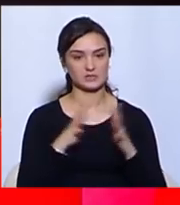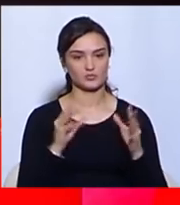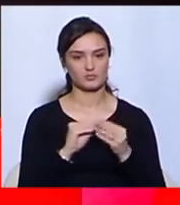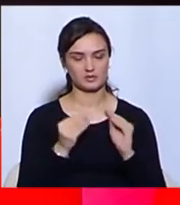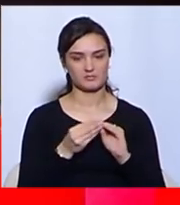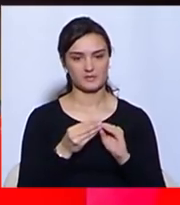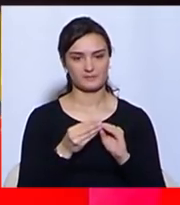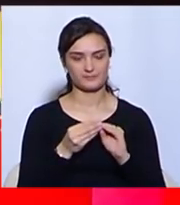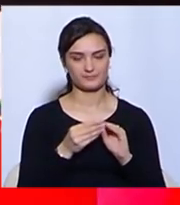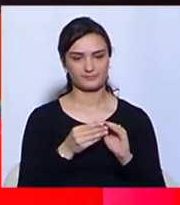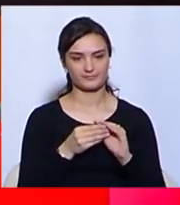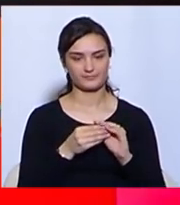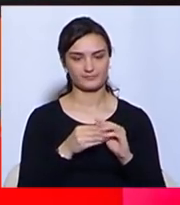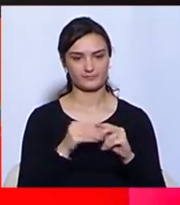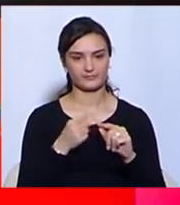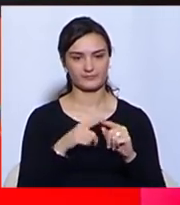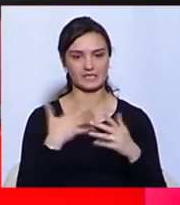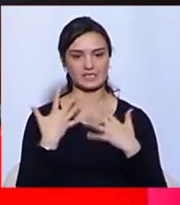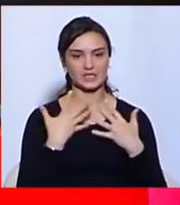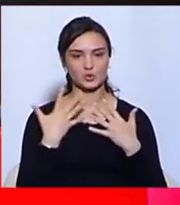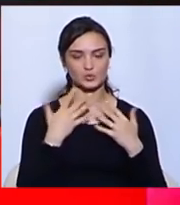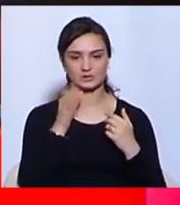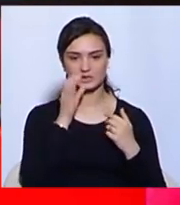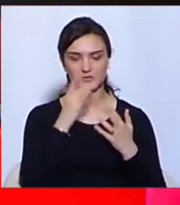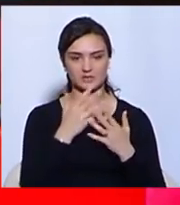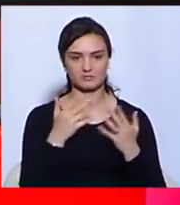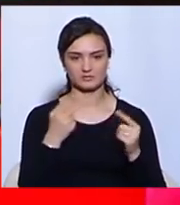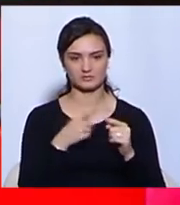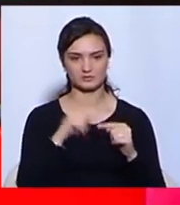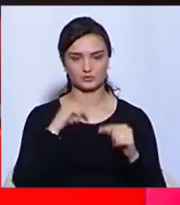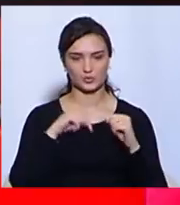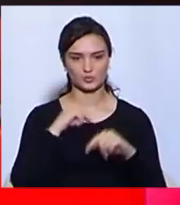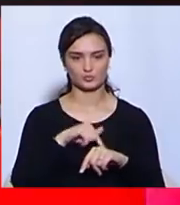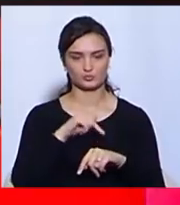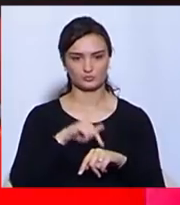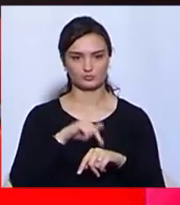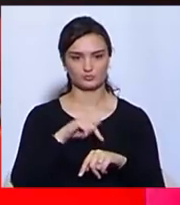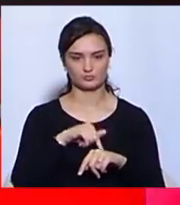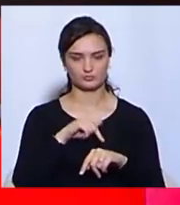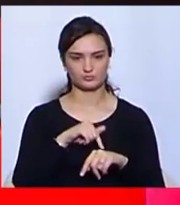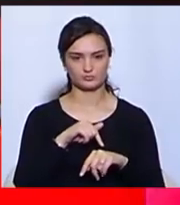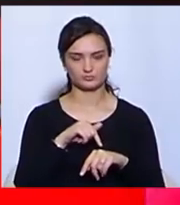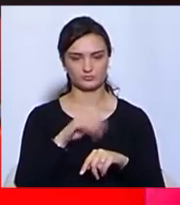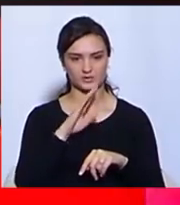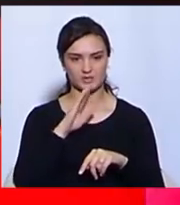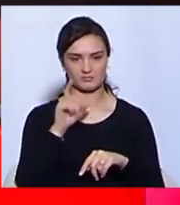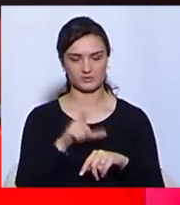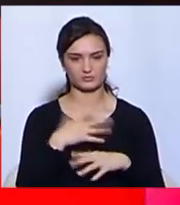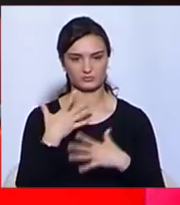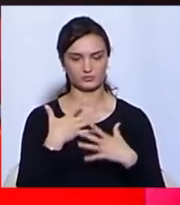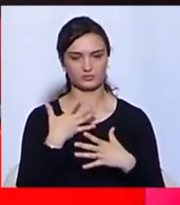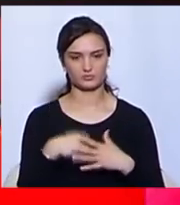პრობლემაა. აქცენტი ენერგეტიკულ სასმელებზე, რომელიც ტონუსს უძლიერებს და განწყობას უძლიერებს